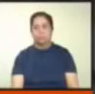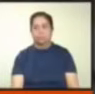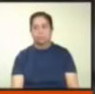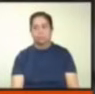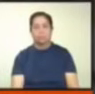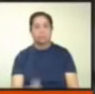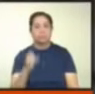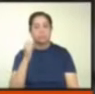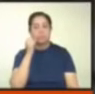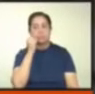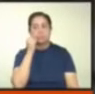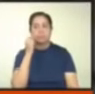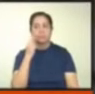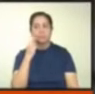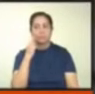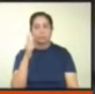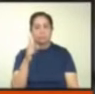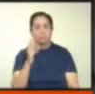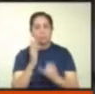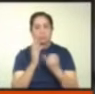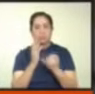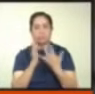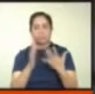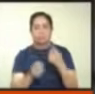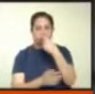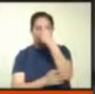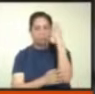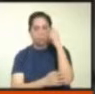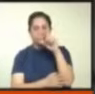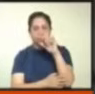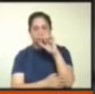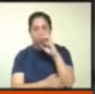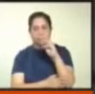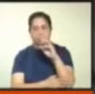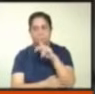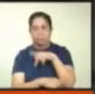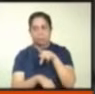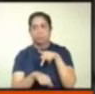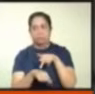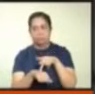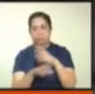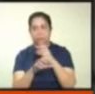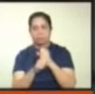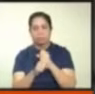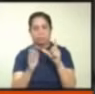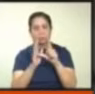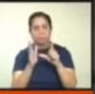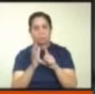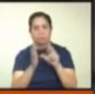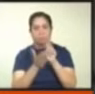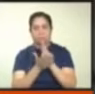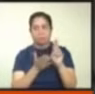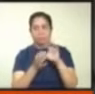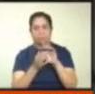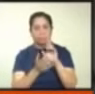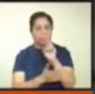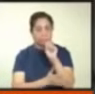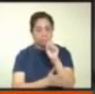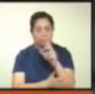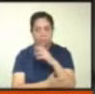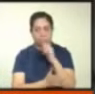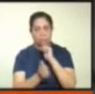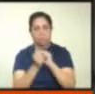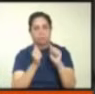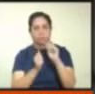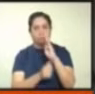Si Judge Solis Reyes ay isang journalism graduate ng Lyceum of the Philippines. Kumuha siya ng law sa University of Santo Tomas at